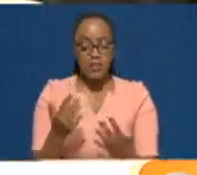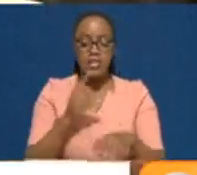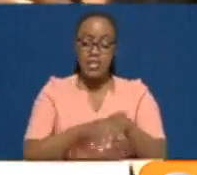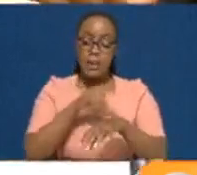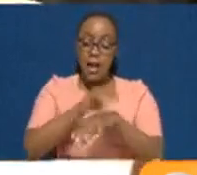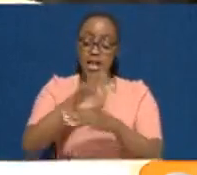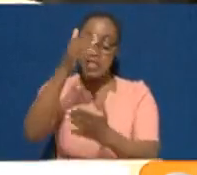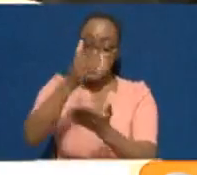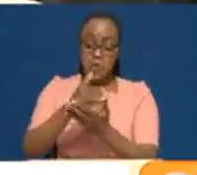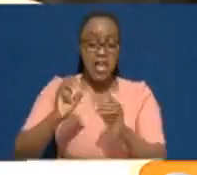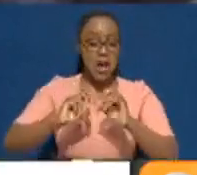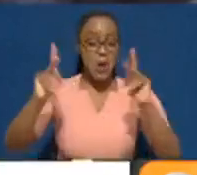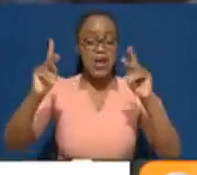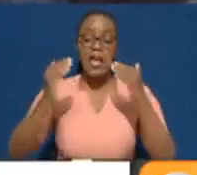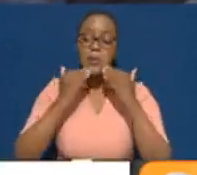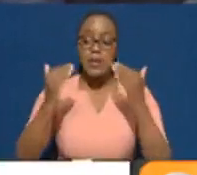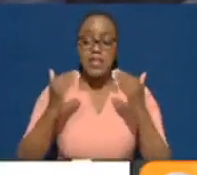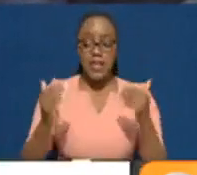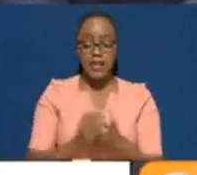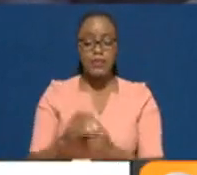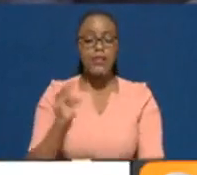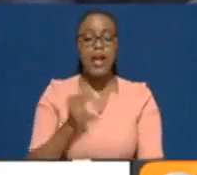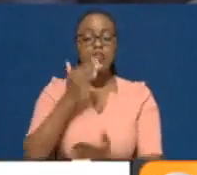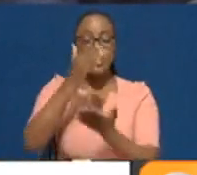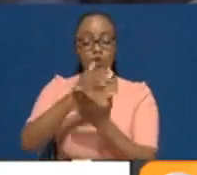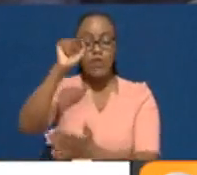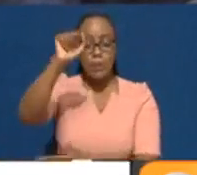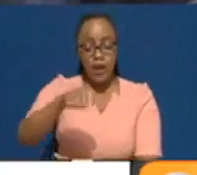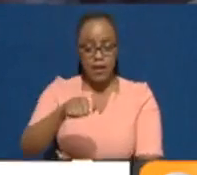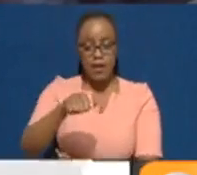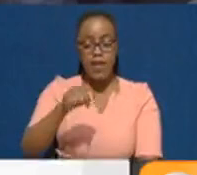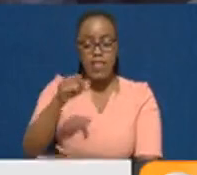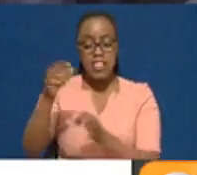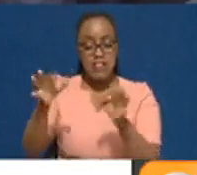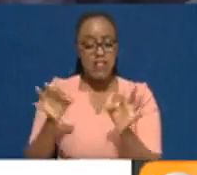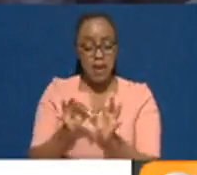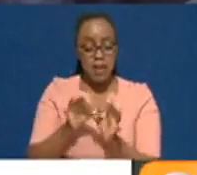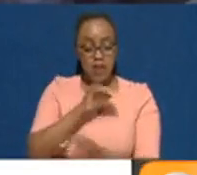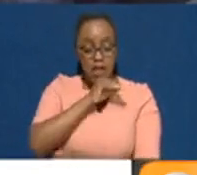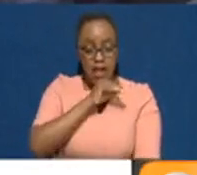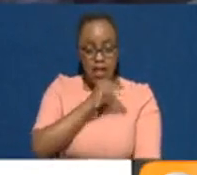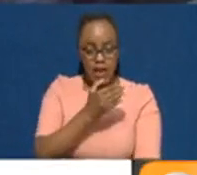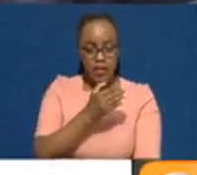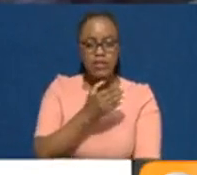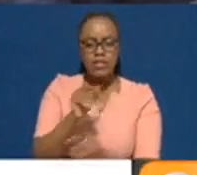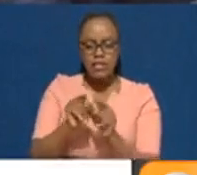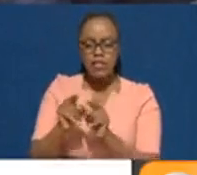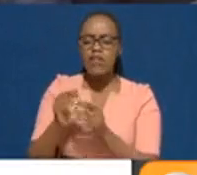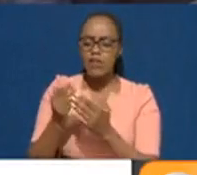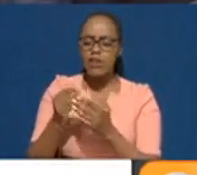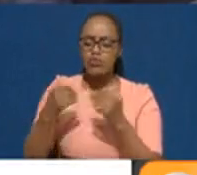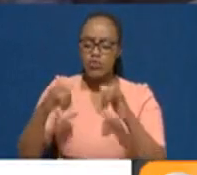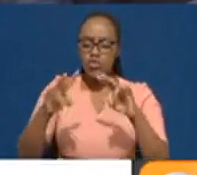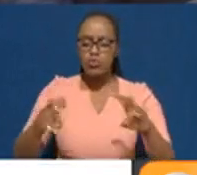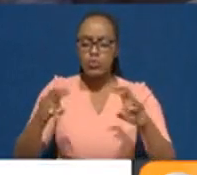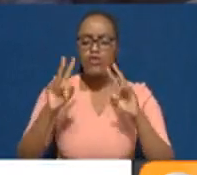wakipata ukweli wako sawa na wanashukuru. And we can affirm that this family is a family that stands for peace.